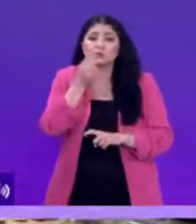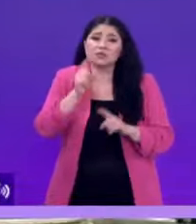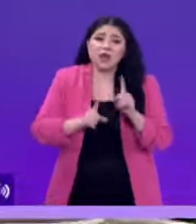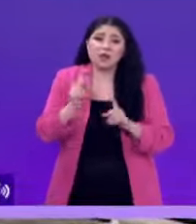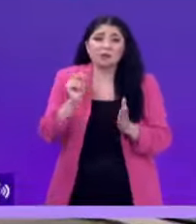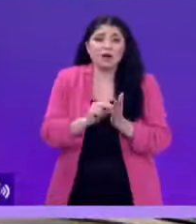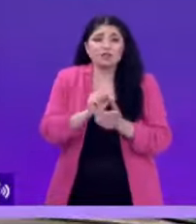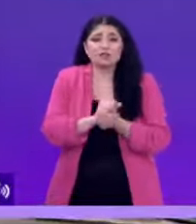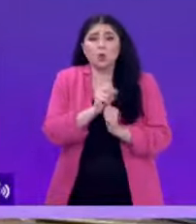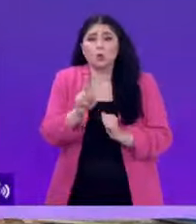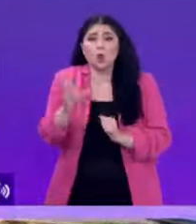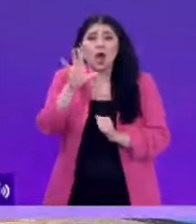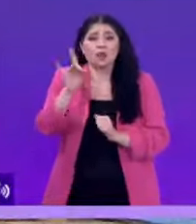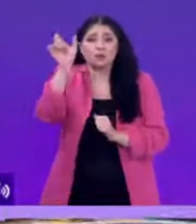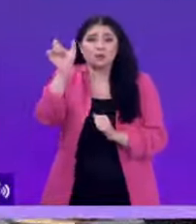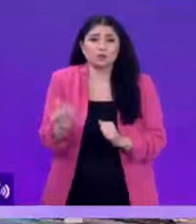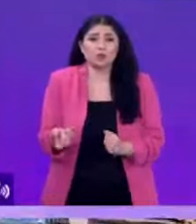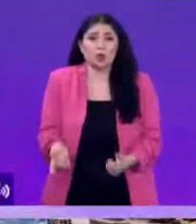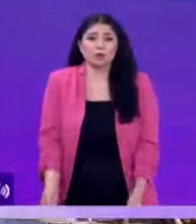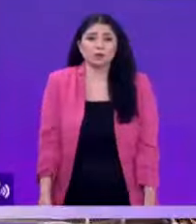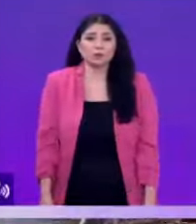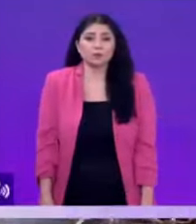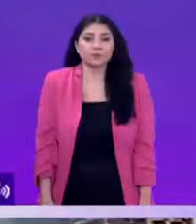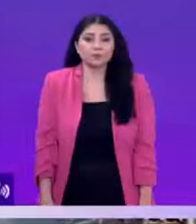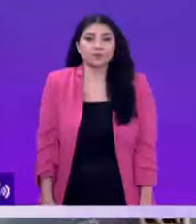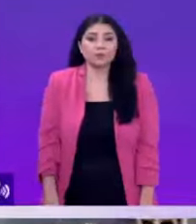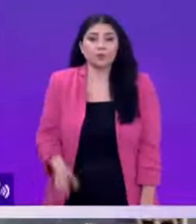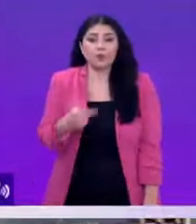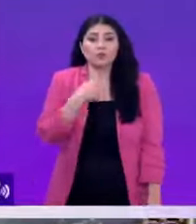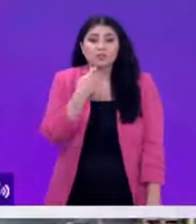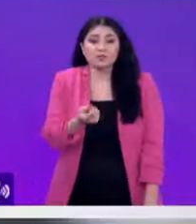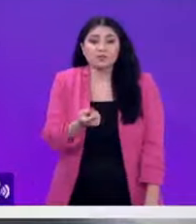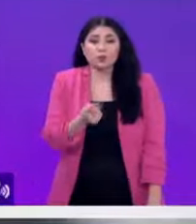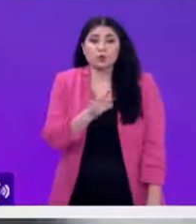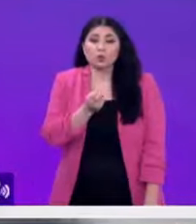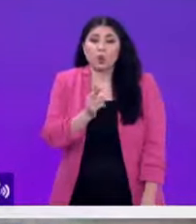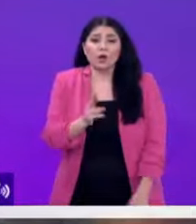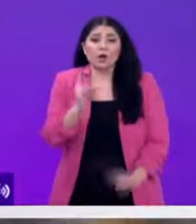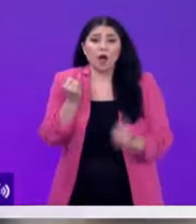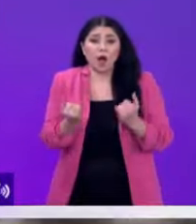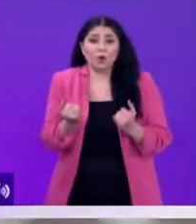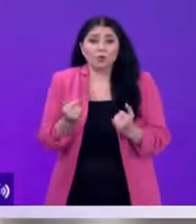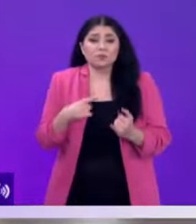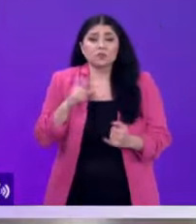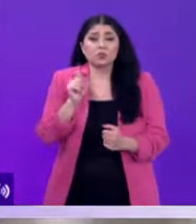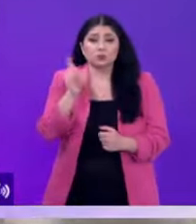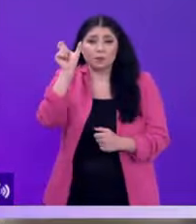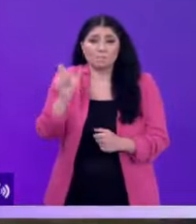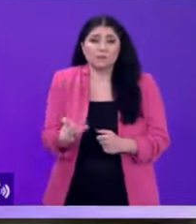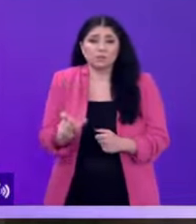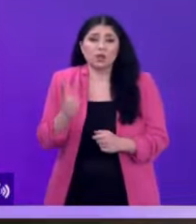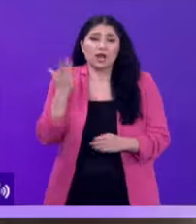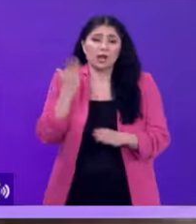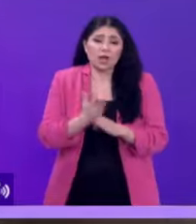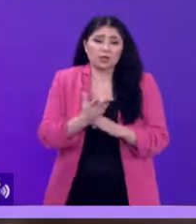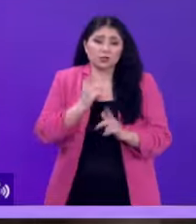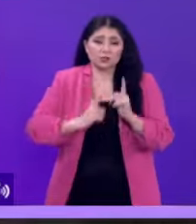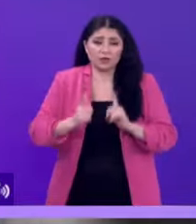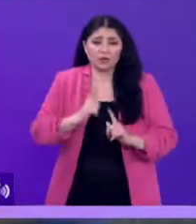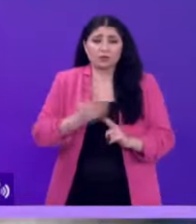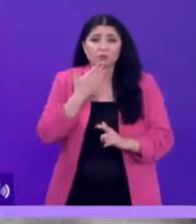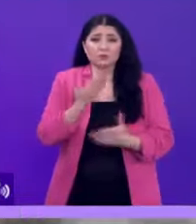există sau nu mai există acest risc. Doar pot să vă confirm faptul că în acest moment avem 12 persoane rănite. Mulțumesc tare